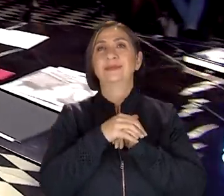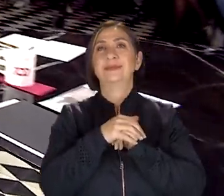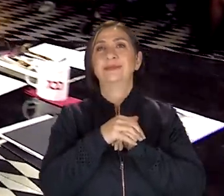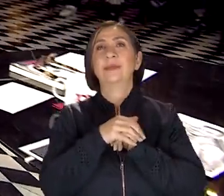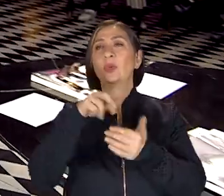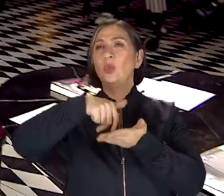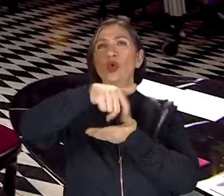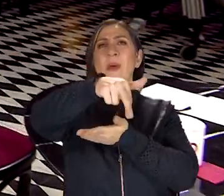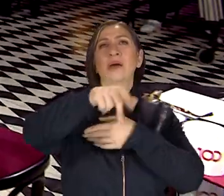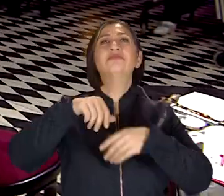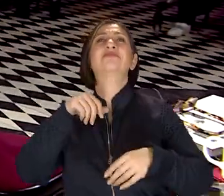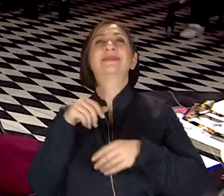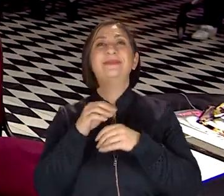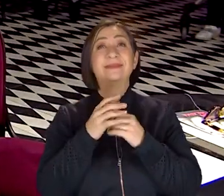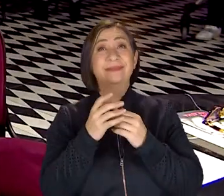Plan.